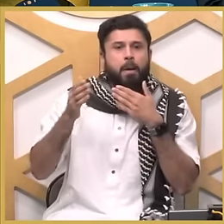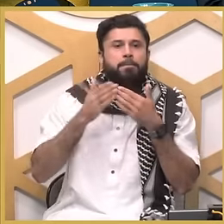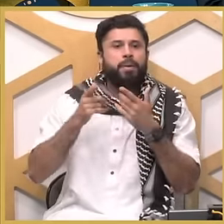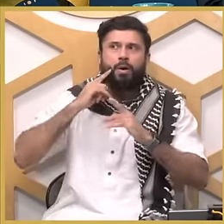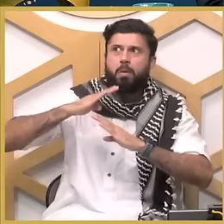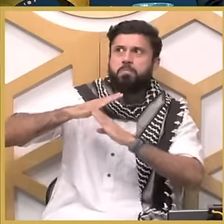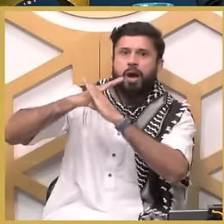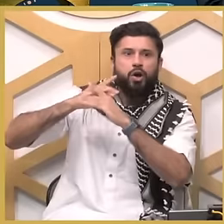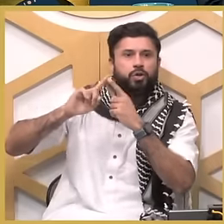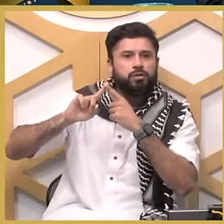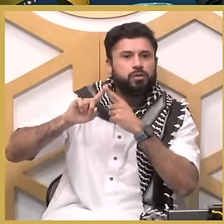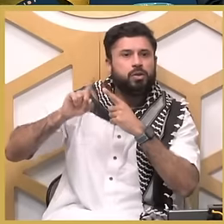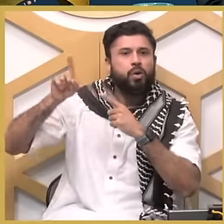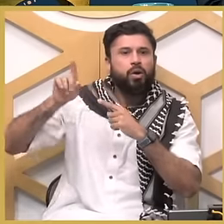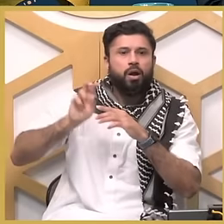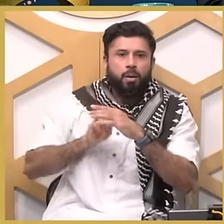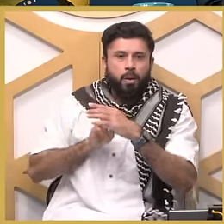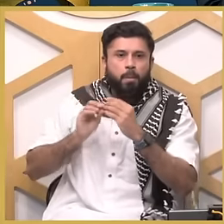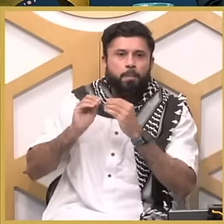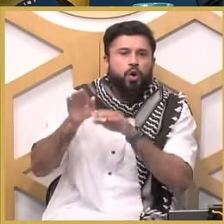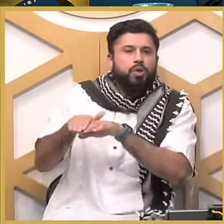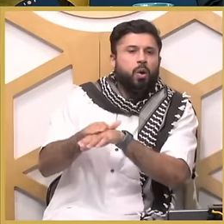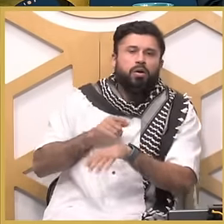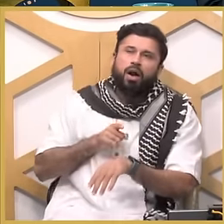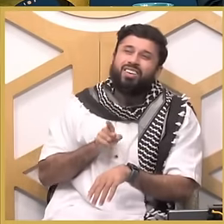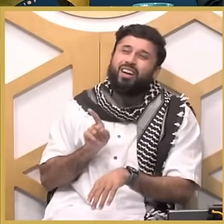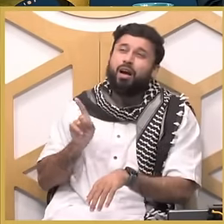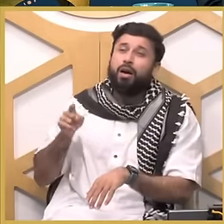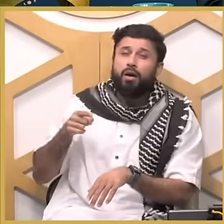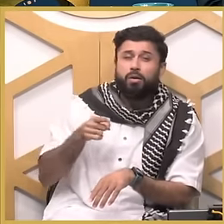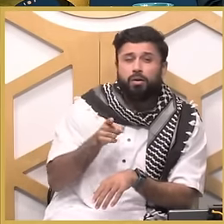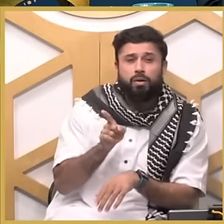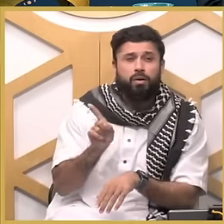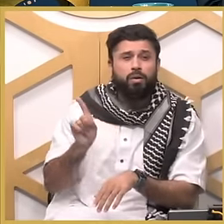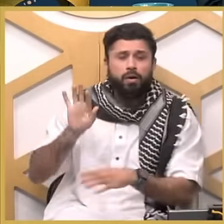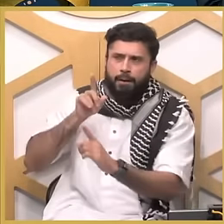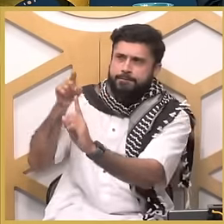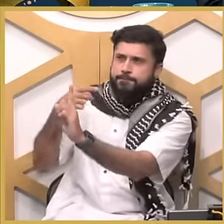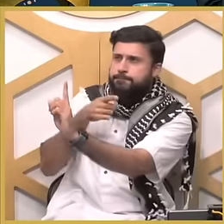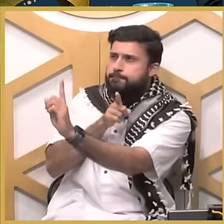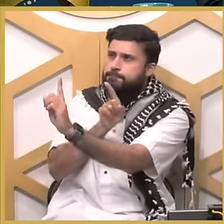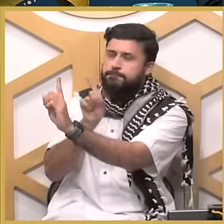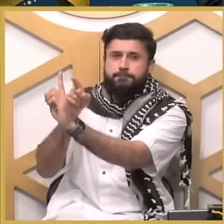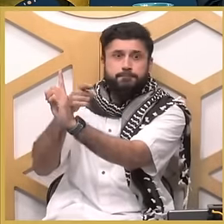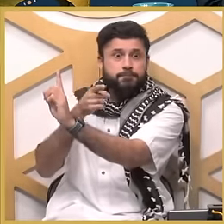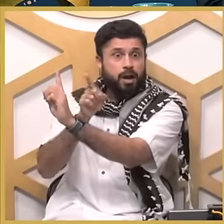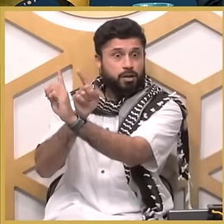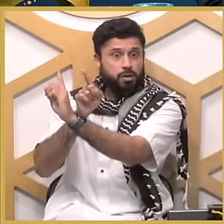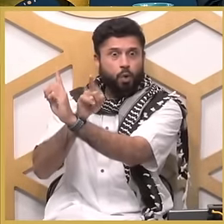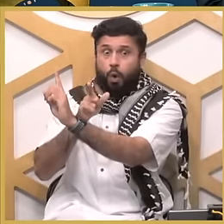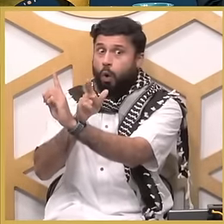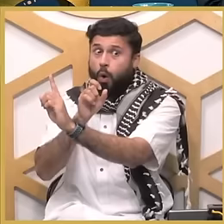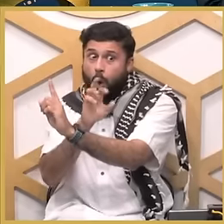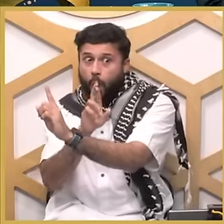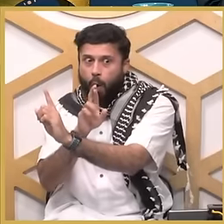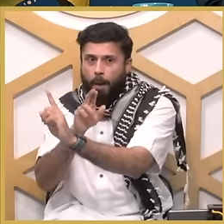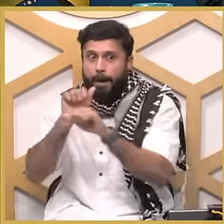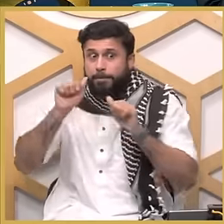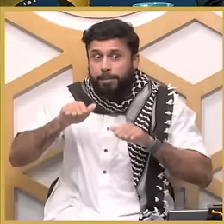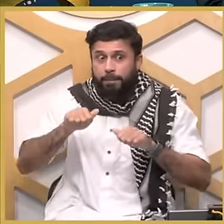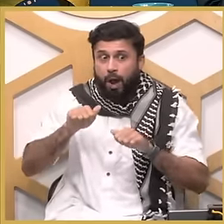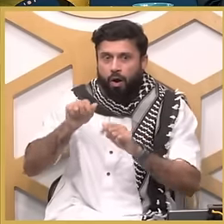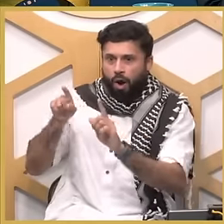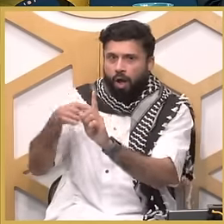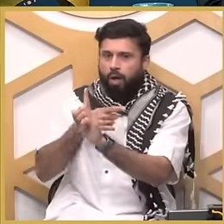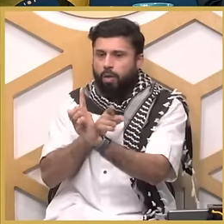تُوقِفُ وَتَقْطَعُهُ بِالْكُلِّيَّةِ. Or it might actually cause this person to cease being on that journey altogether. And we have seen people